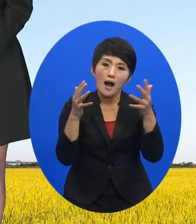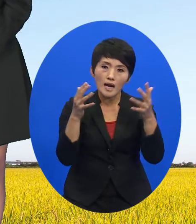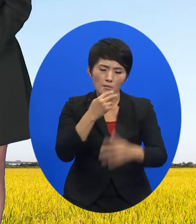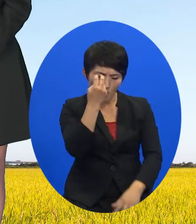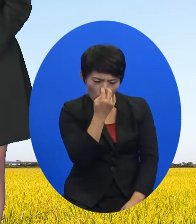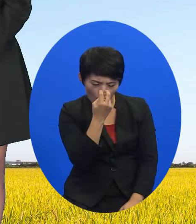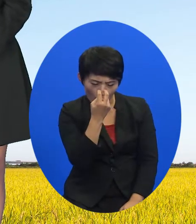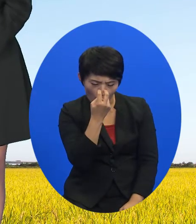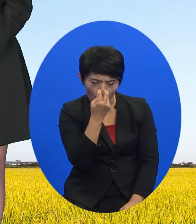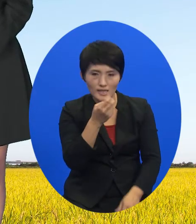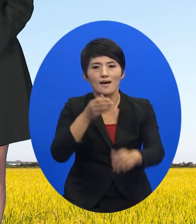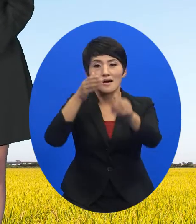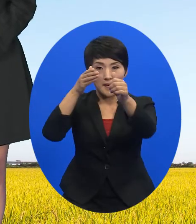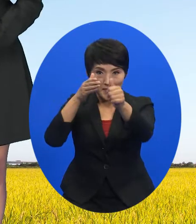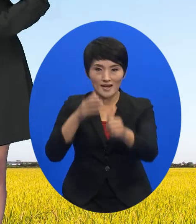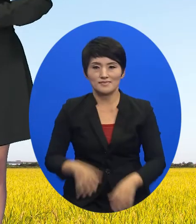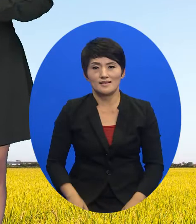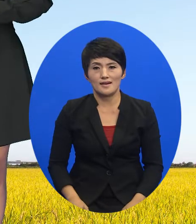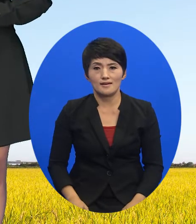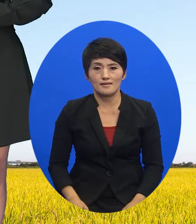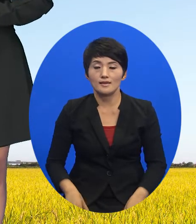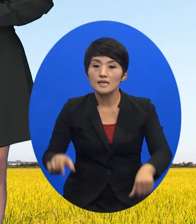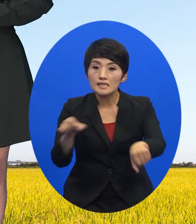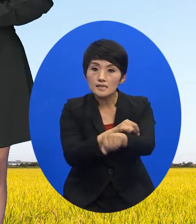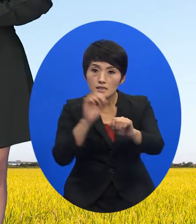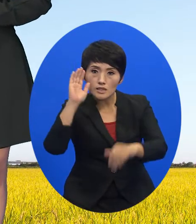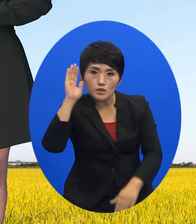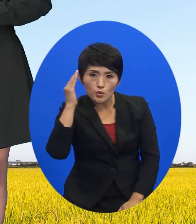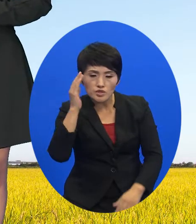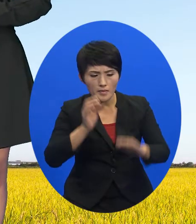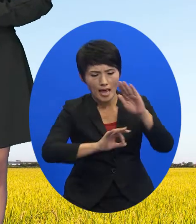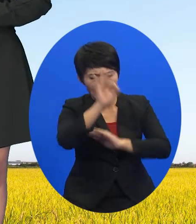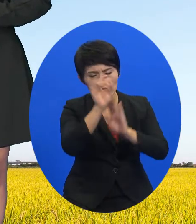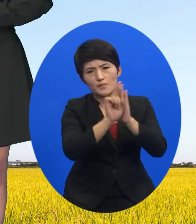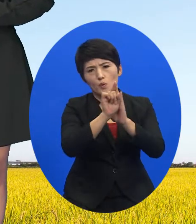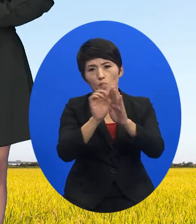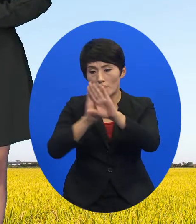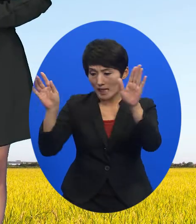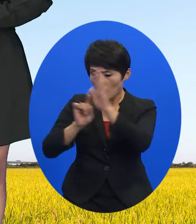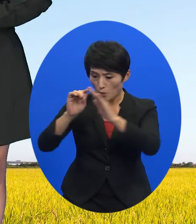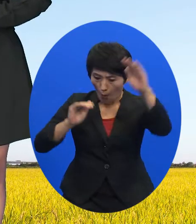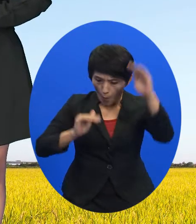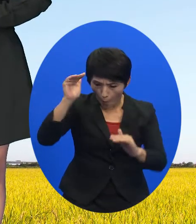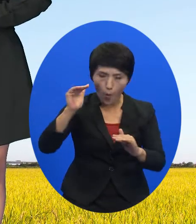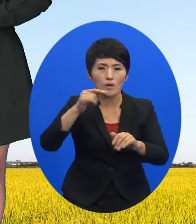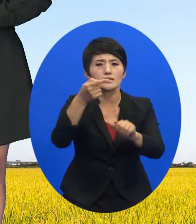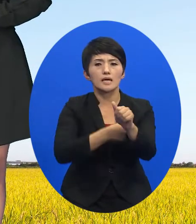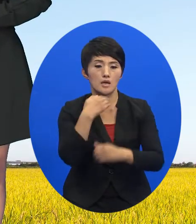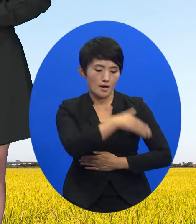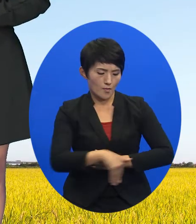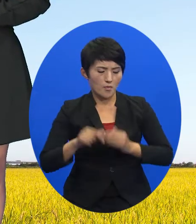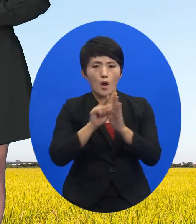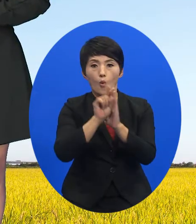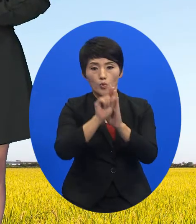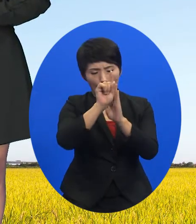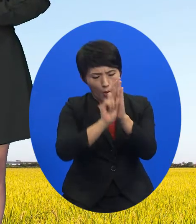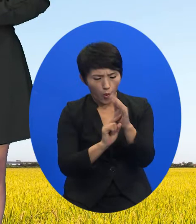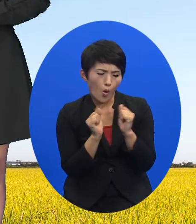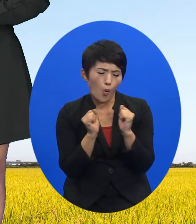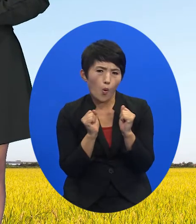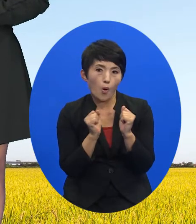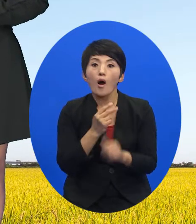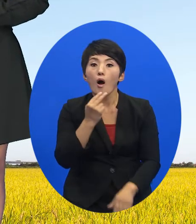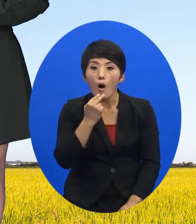준비물을 챙겨야 합니다 되게 요즘같은 날씨는 일교차가 크기 때문에 저체온증에 걸리지 않도록 복장과 채운